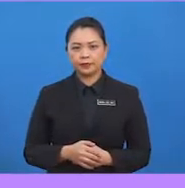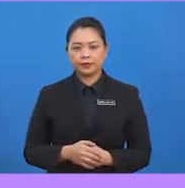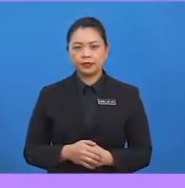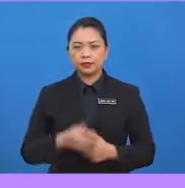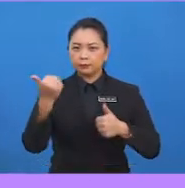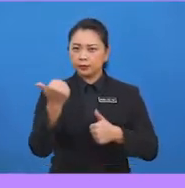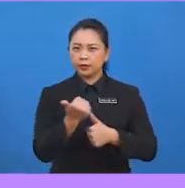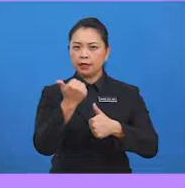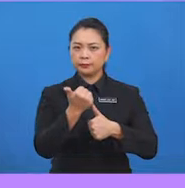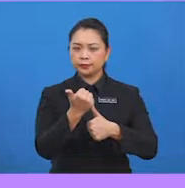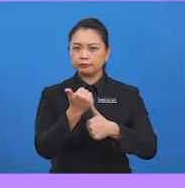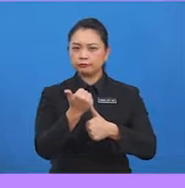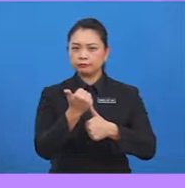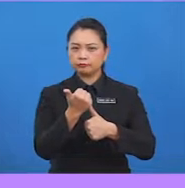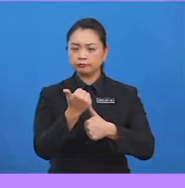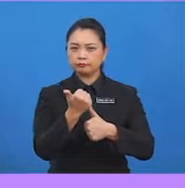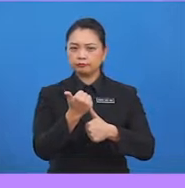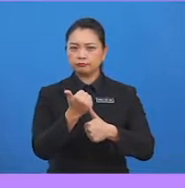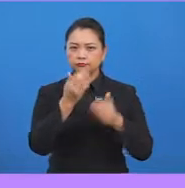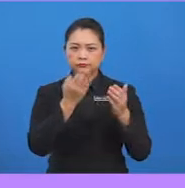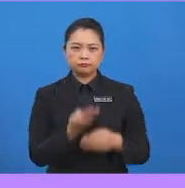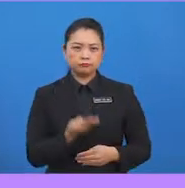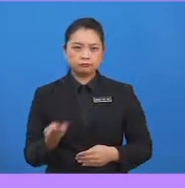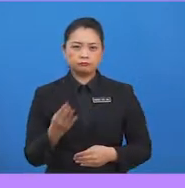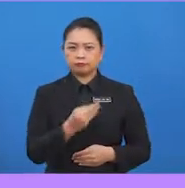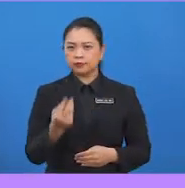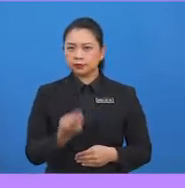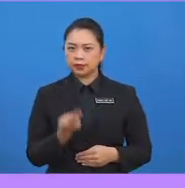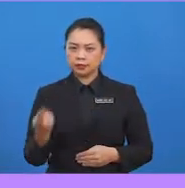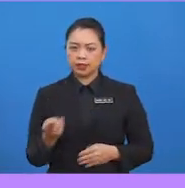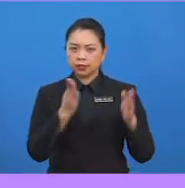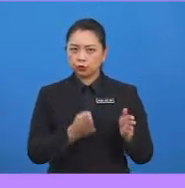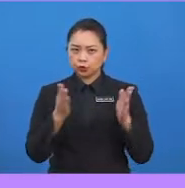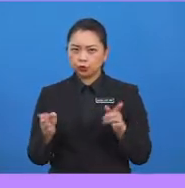Pertama, bahan darah das disusun seperti rajah.